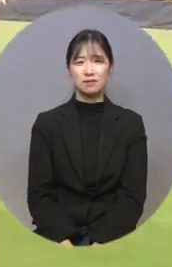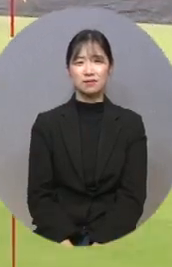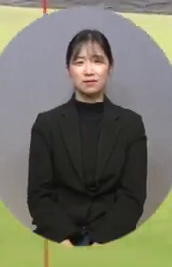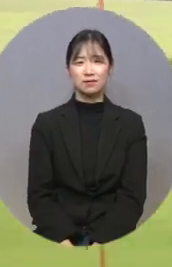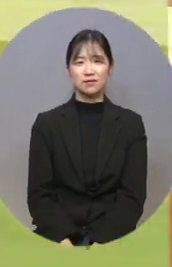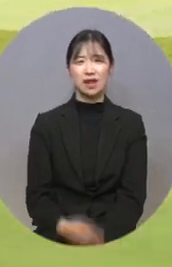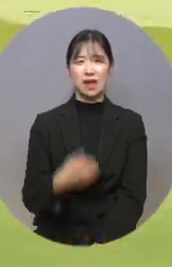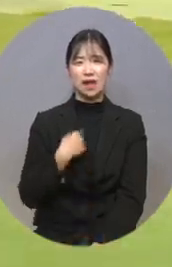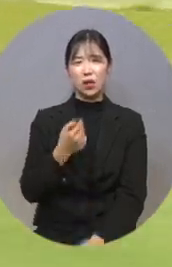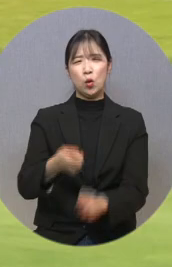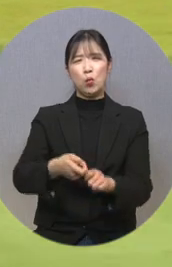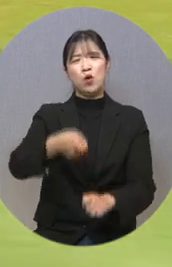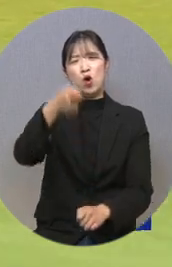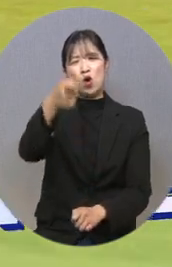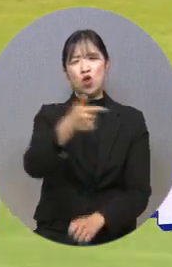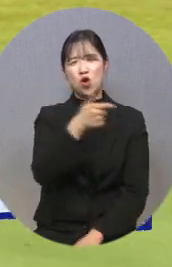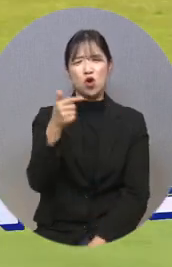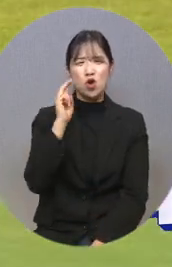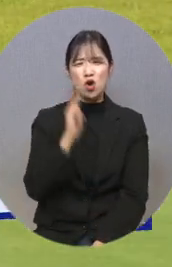아, 나 너무 뛰었다. 야!